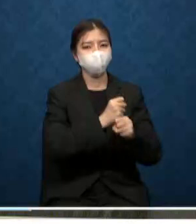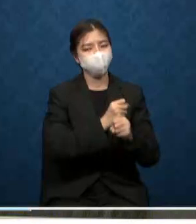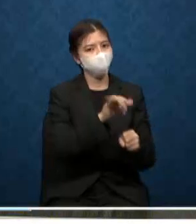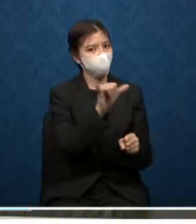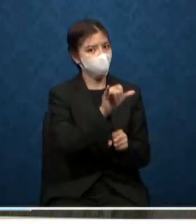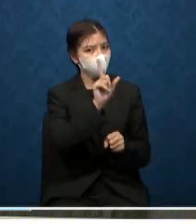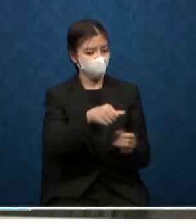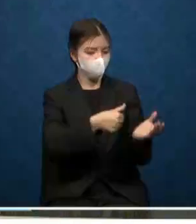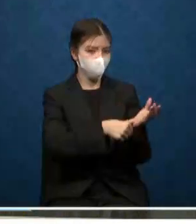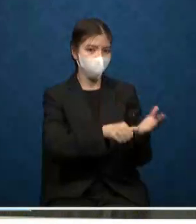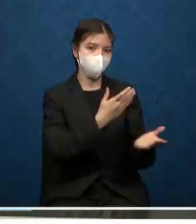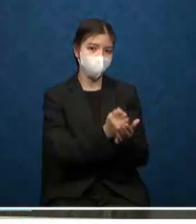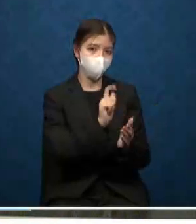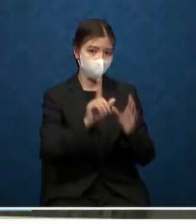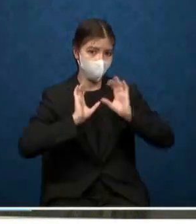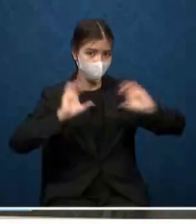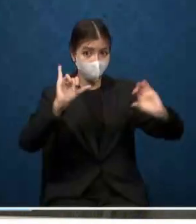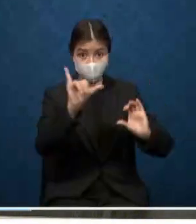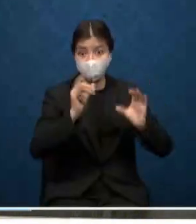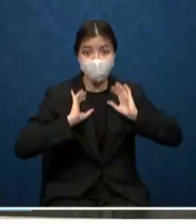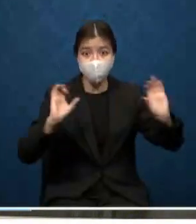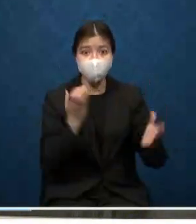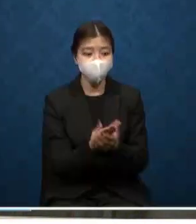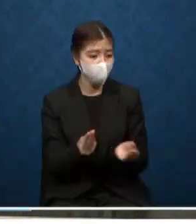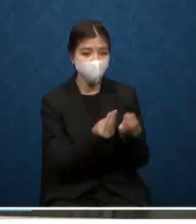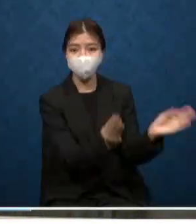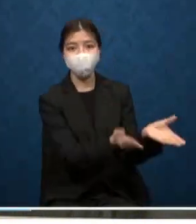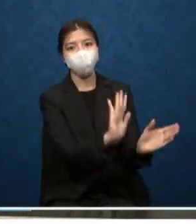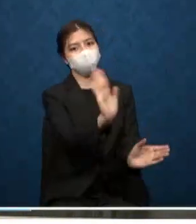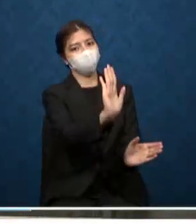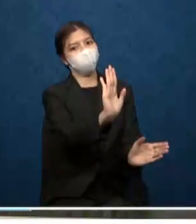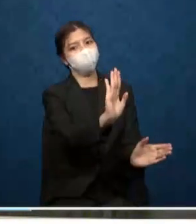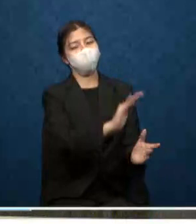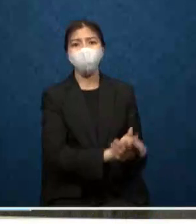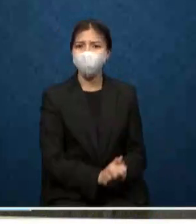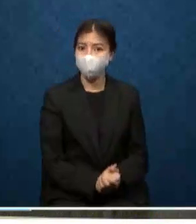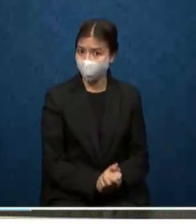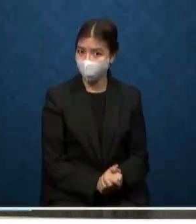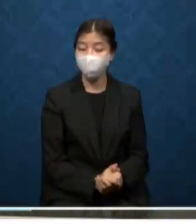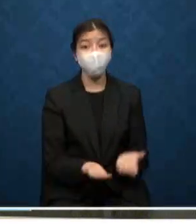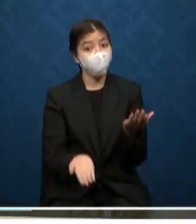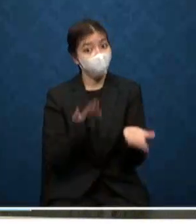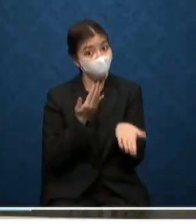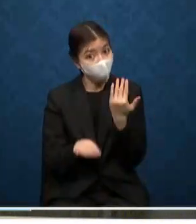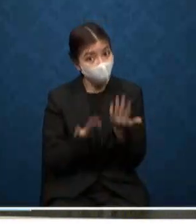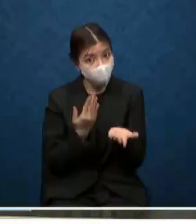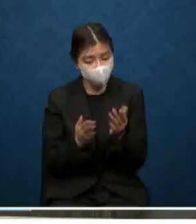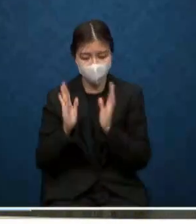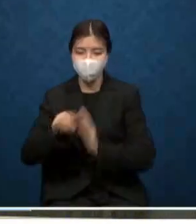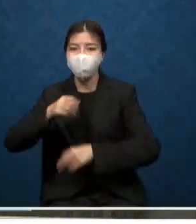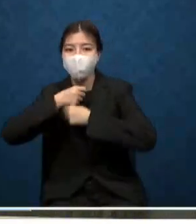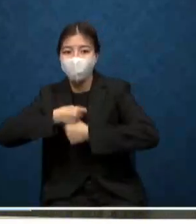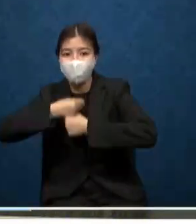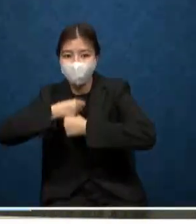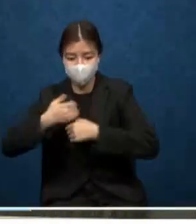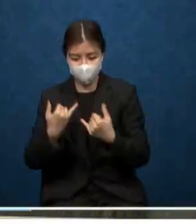ยังไม่ได้เสียภาษีให้รัฐไม่ควรลงทุนไปเยอะนักแล้วก็เช่นกันไม่ควรพูดว่าผู้สูงอายุ